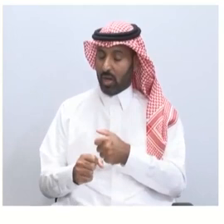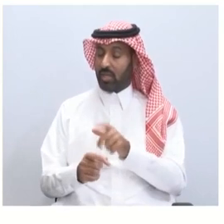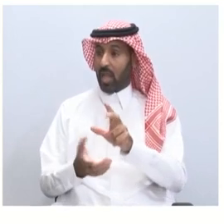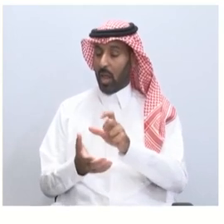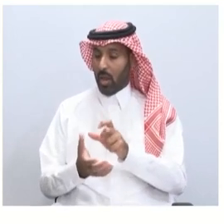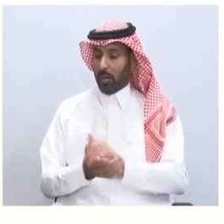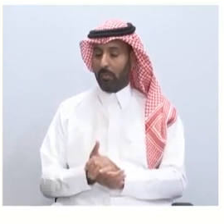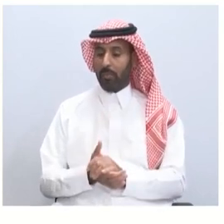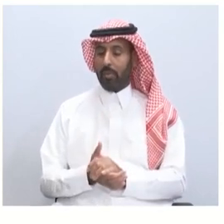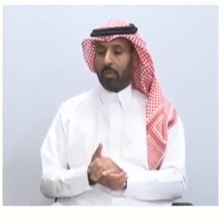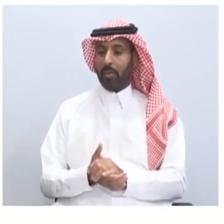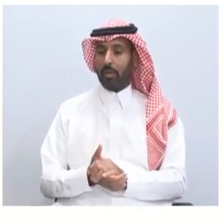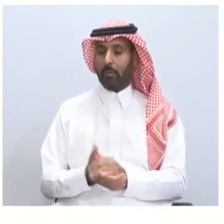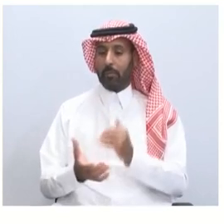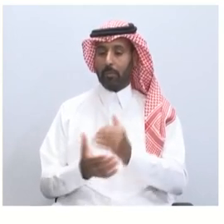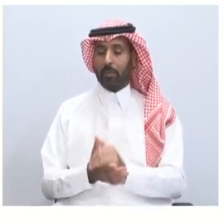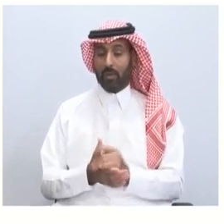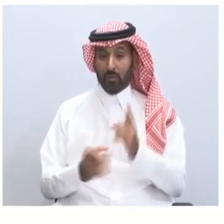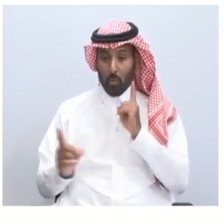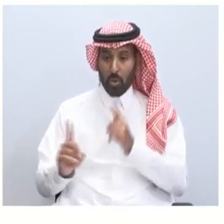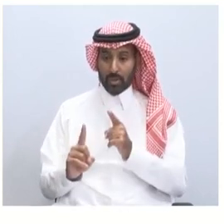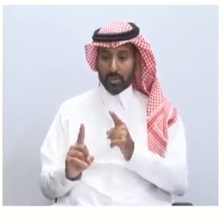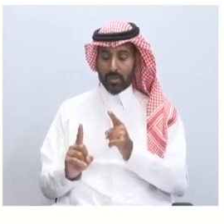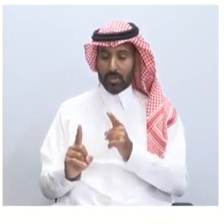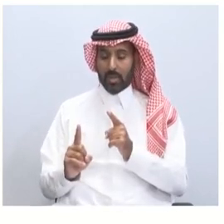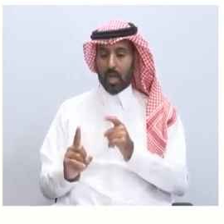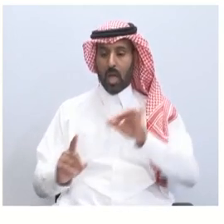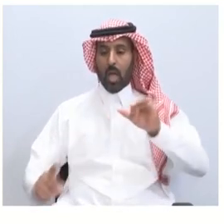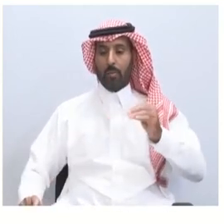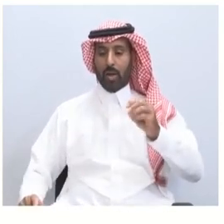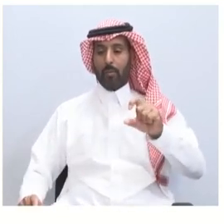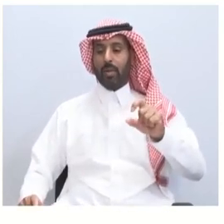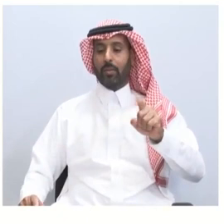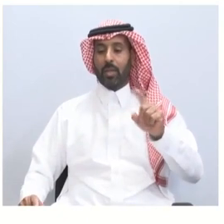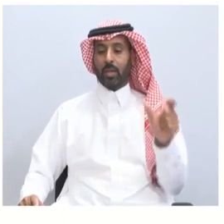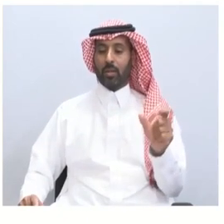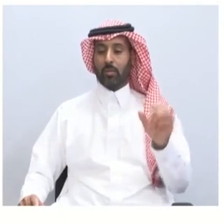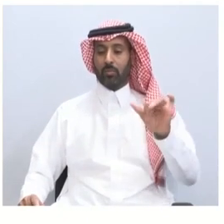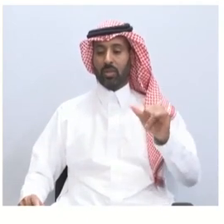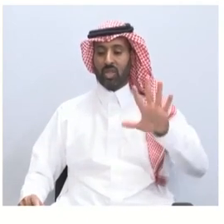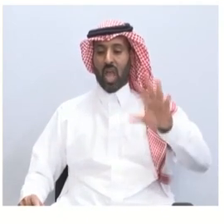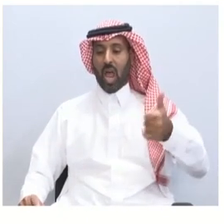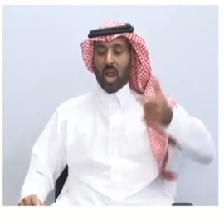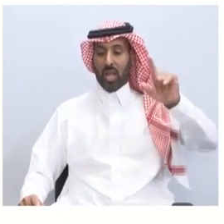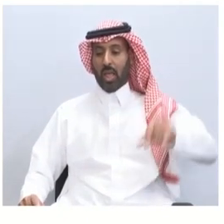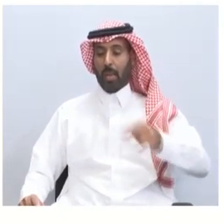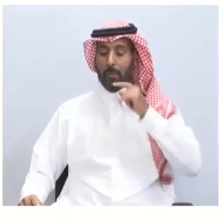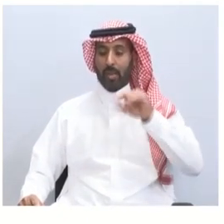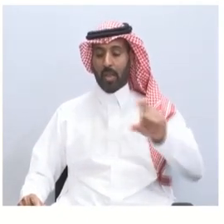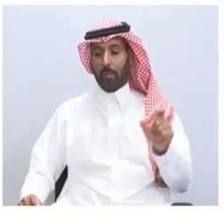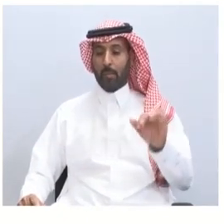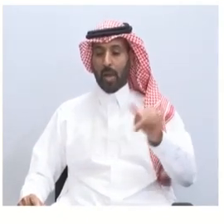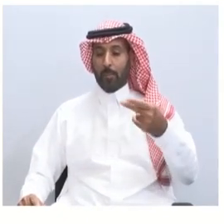بدايه الامام تركي بن عبد الله هي مواجهه محمد بن مشاد بن معمر الذي